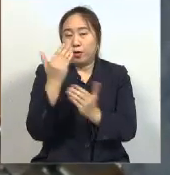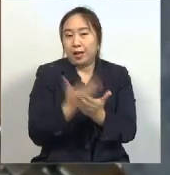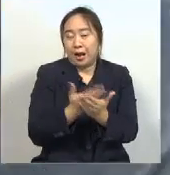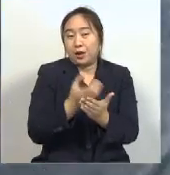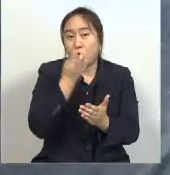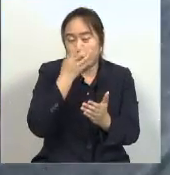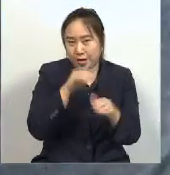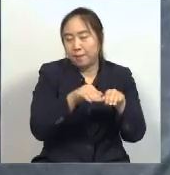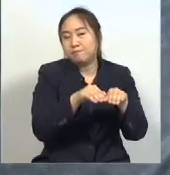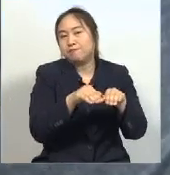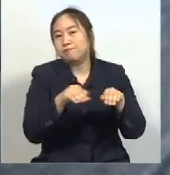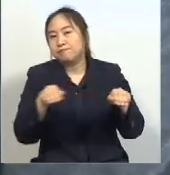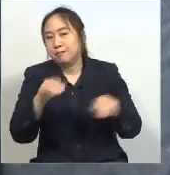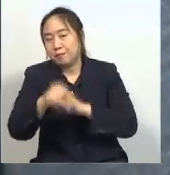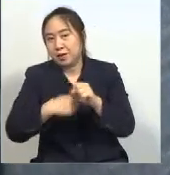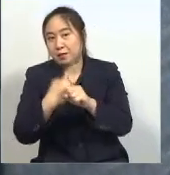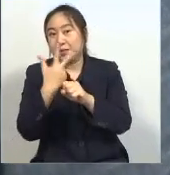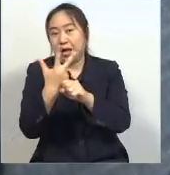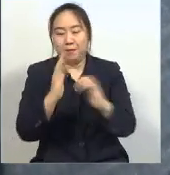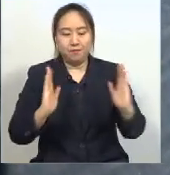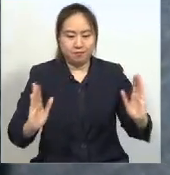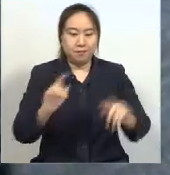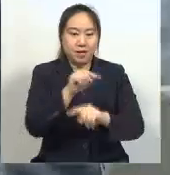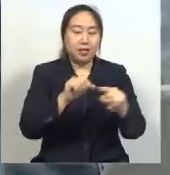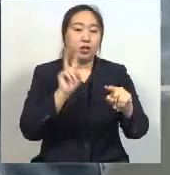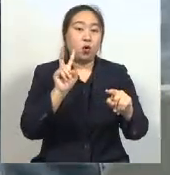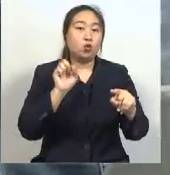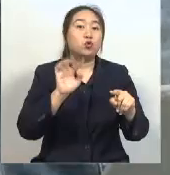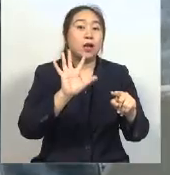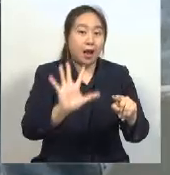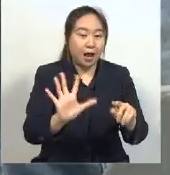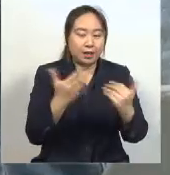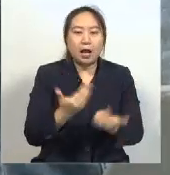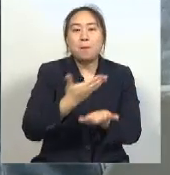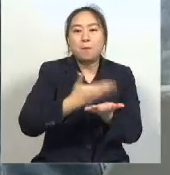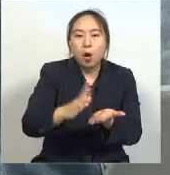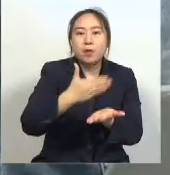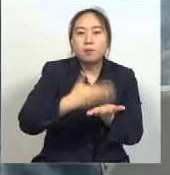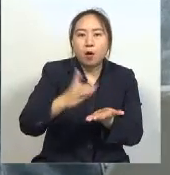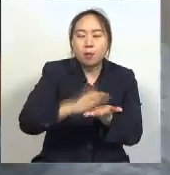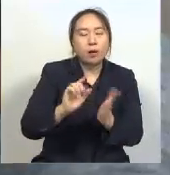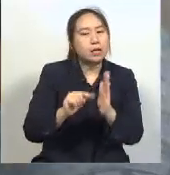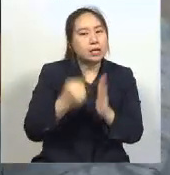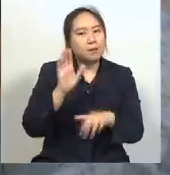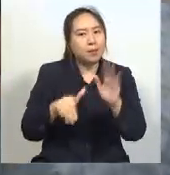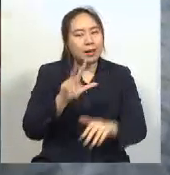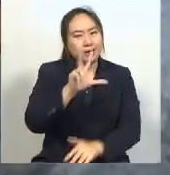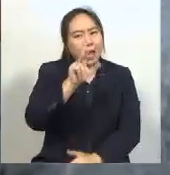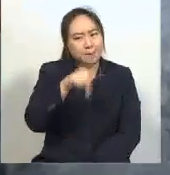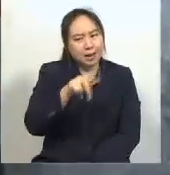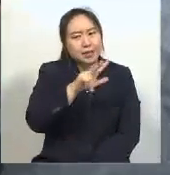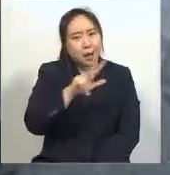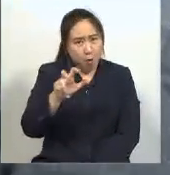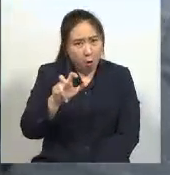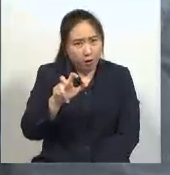3ปีแรก 2.5% ต่อปีก็จะทำให้การผ่อนชำระจะเริ่มต้นเพียงแค่ 3,300 บา